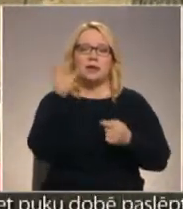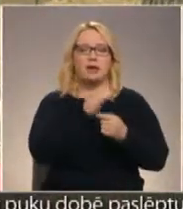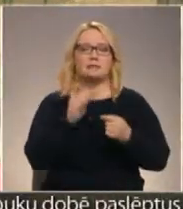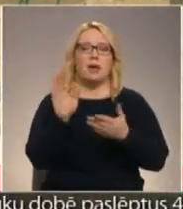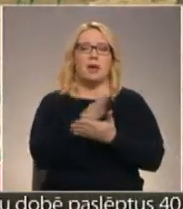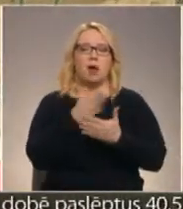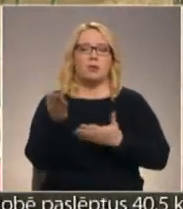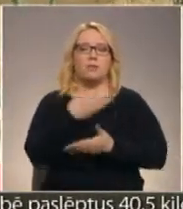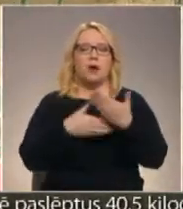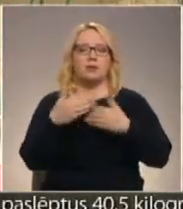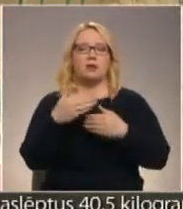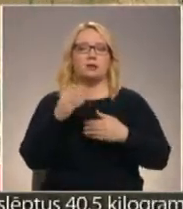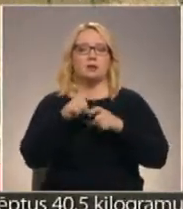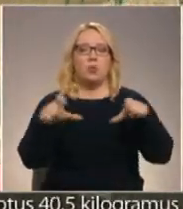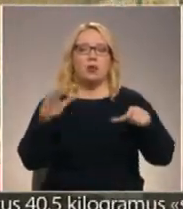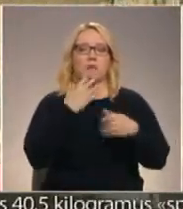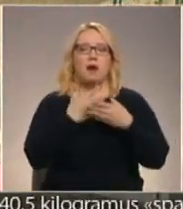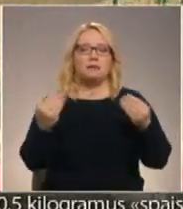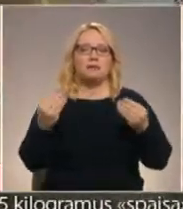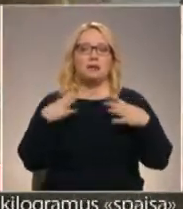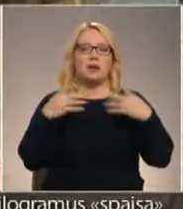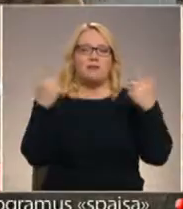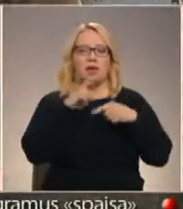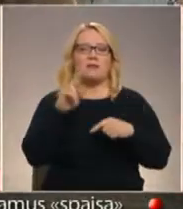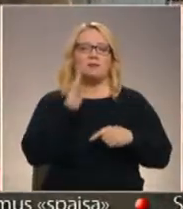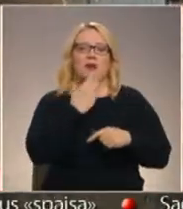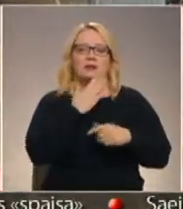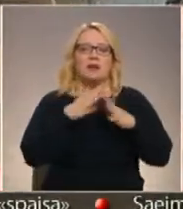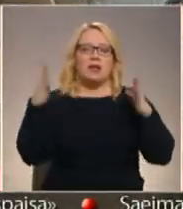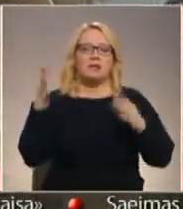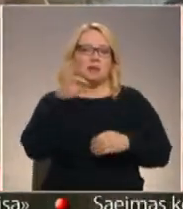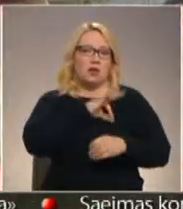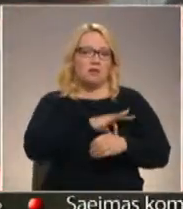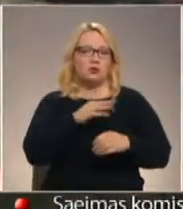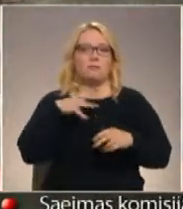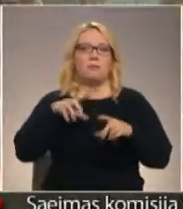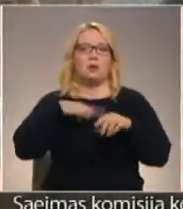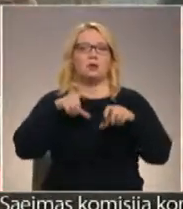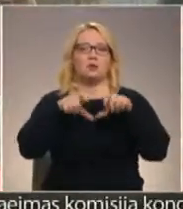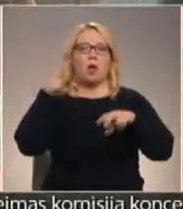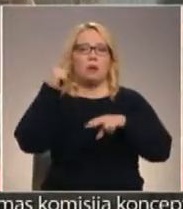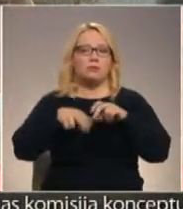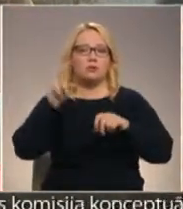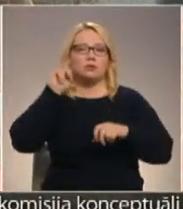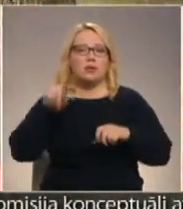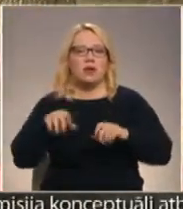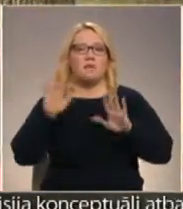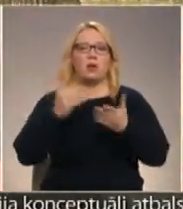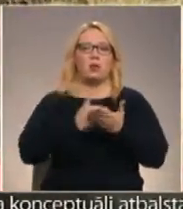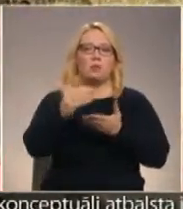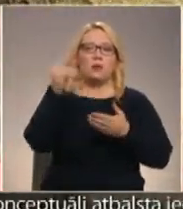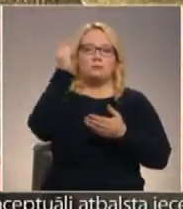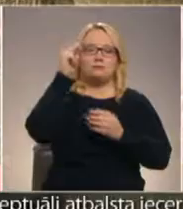pārbaudījumus skolā un pavasara brīvlaikā, nevis vasarā, ir liels ieguvums, jo jau pēc vidusskolas absolvēšanas būs zināms, vai viņi varēs turpināt